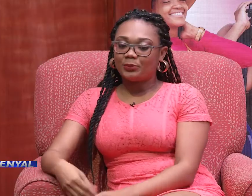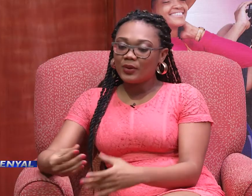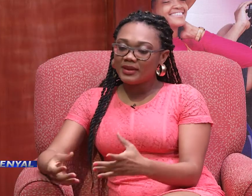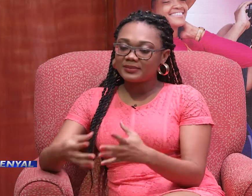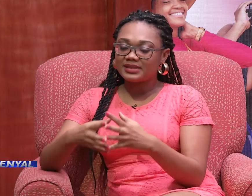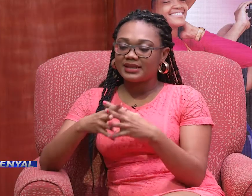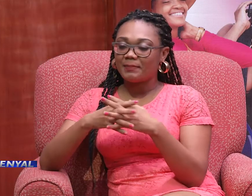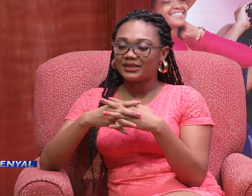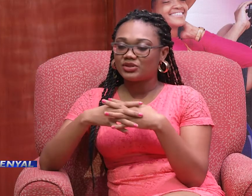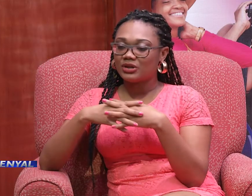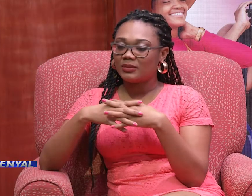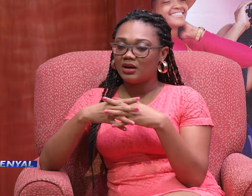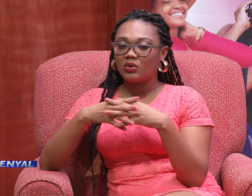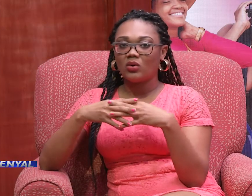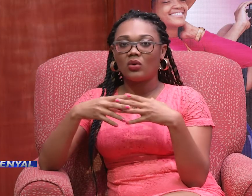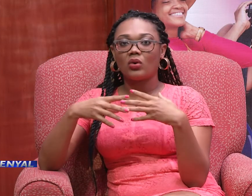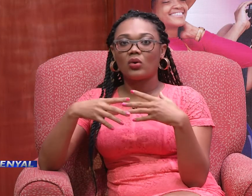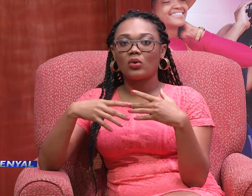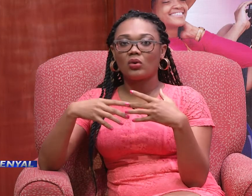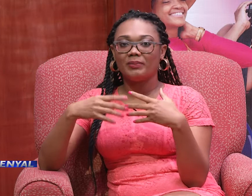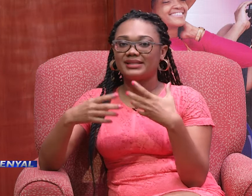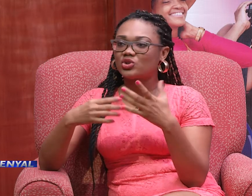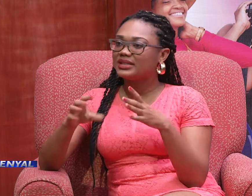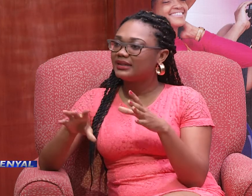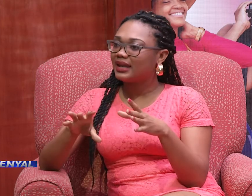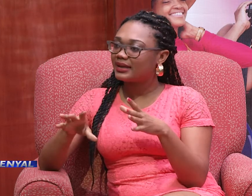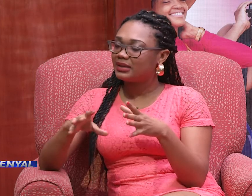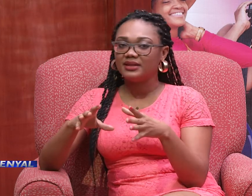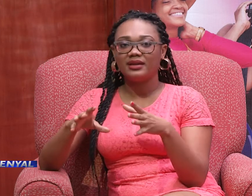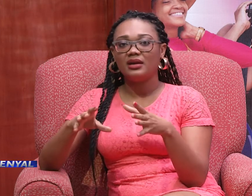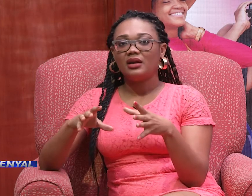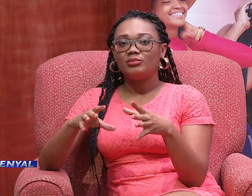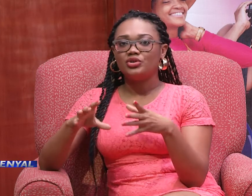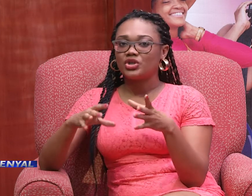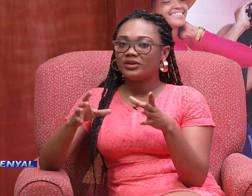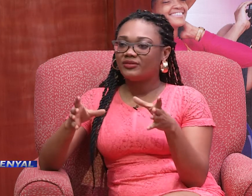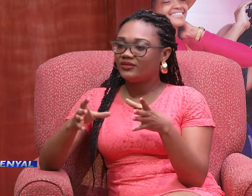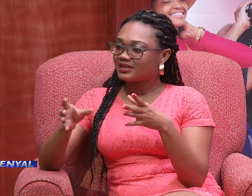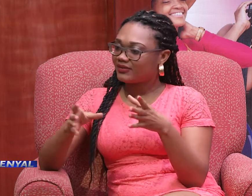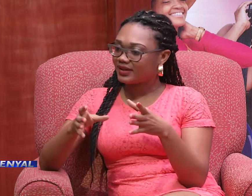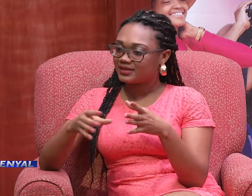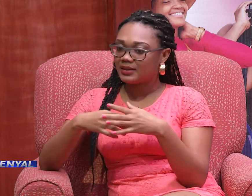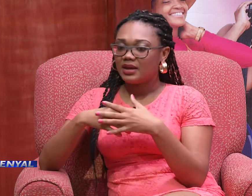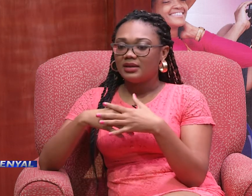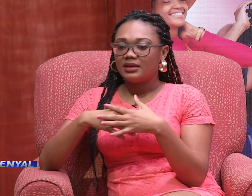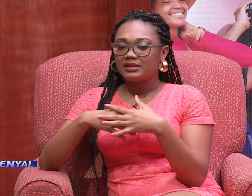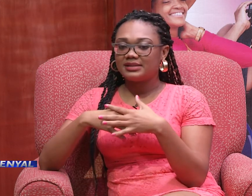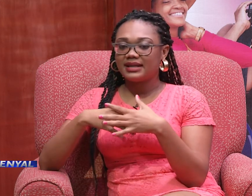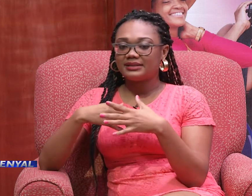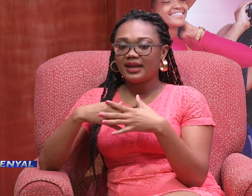Et pour moi-même c'est pas seulement en compétition qui était là qui t'est metté plusieurs jeunes filles face à face.